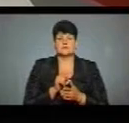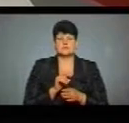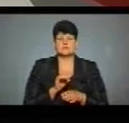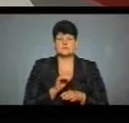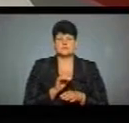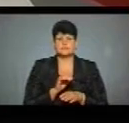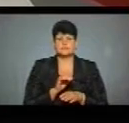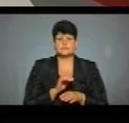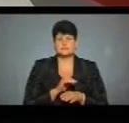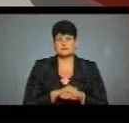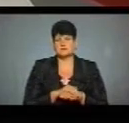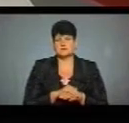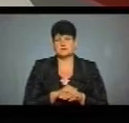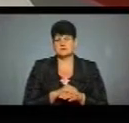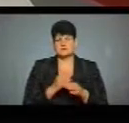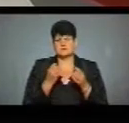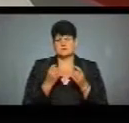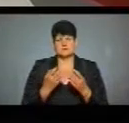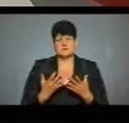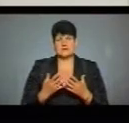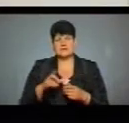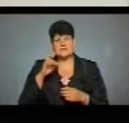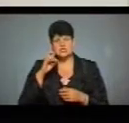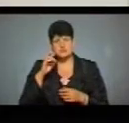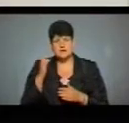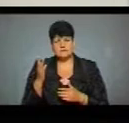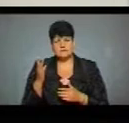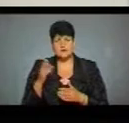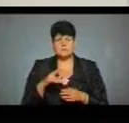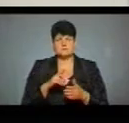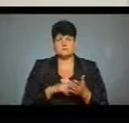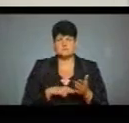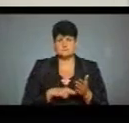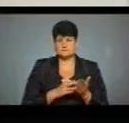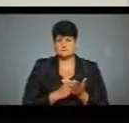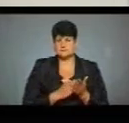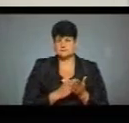фіксації є досить простий. Державна фіскальна служба